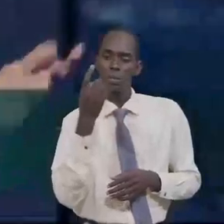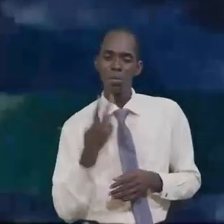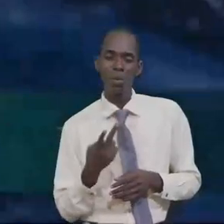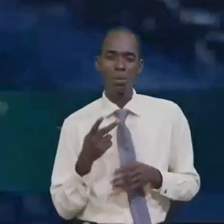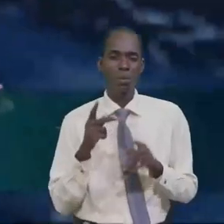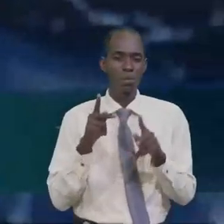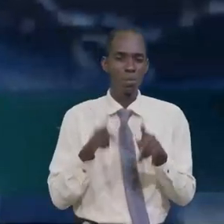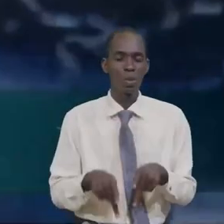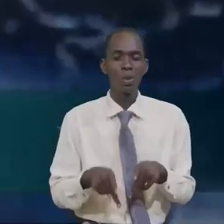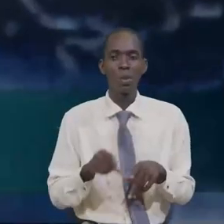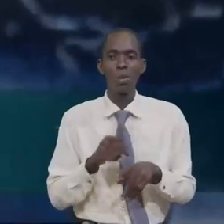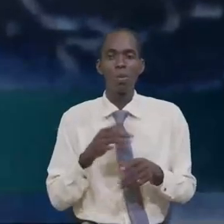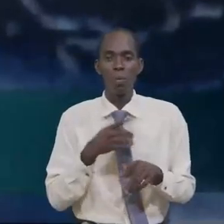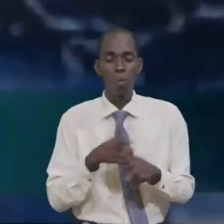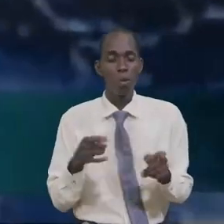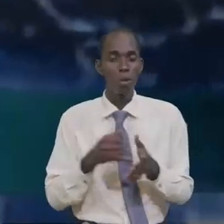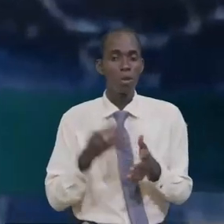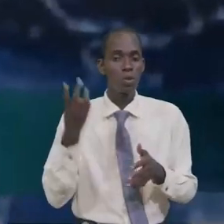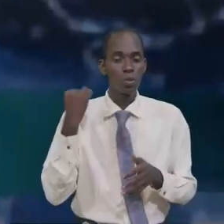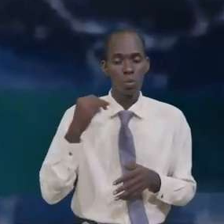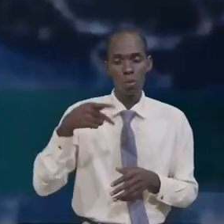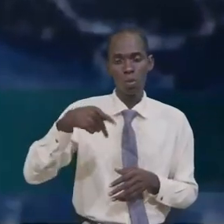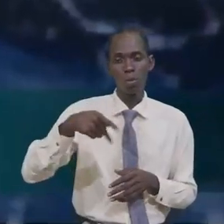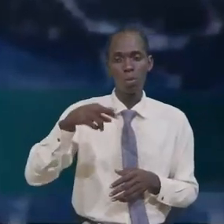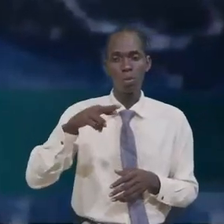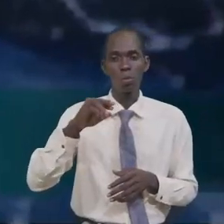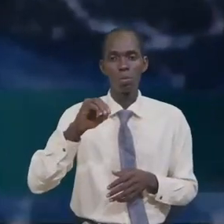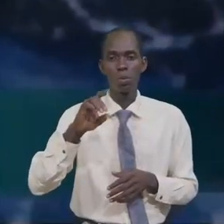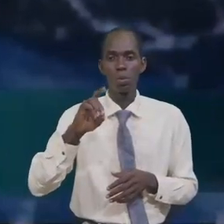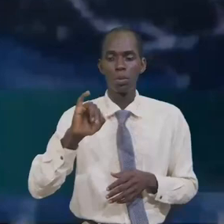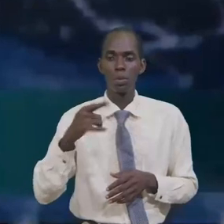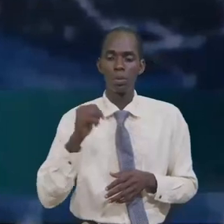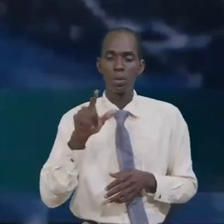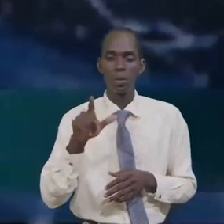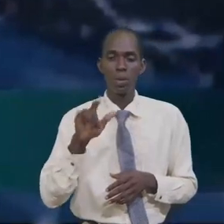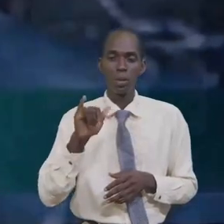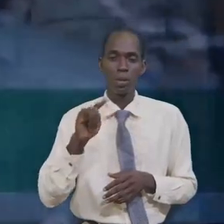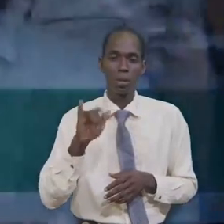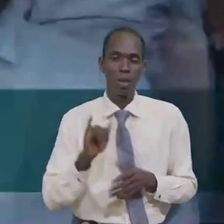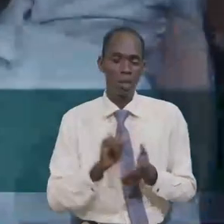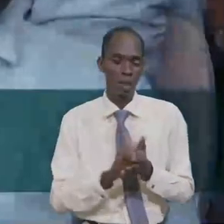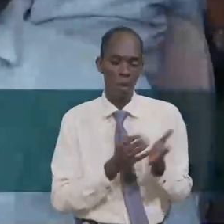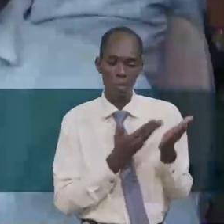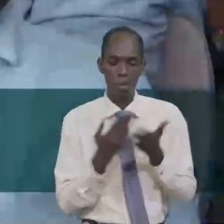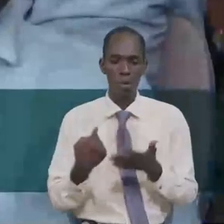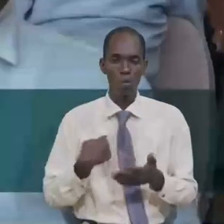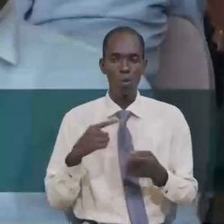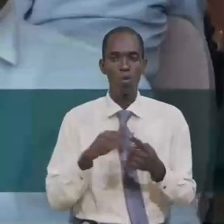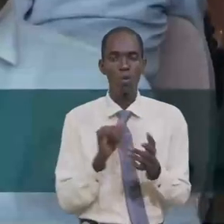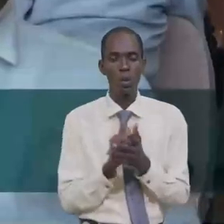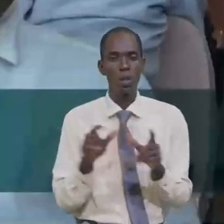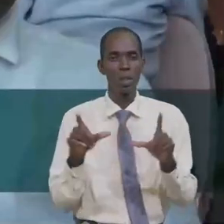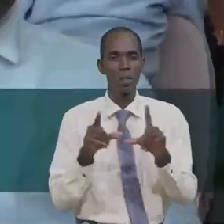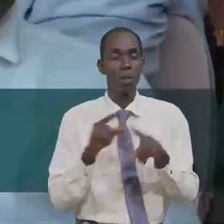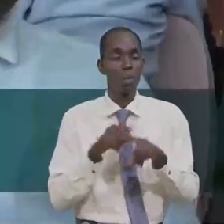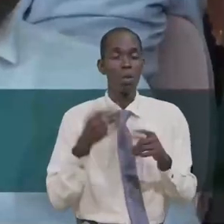la vie produit qui m'a conduit à cette état de médiocre dieu merci je ne suis pas resté là-bas